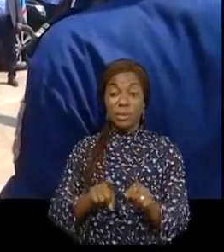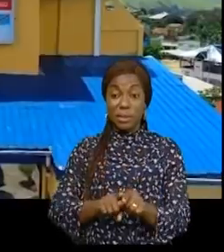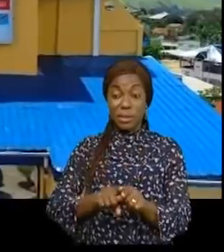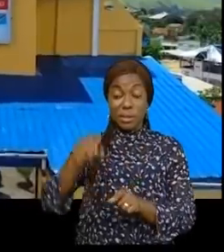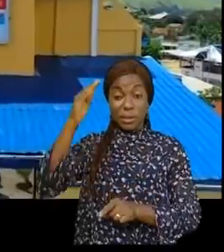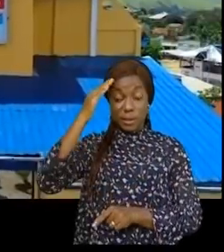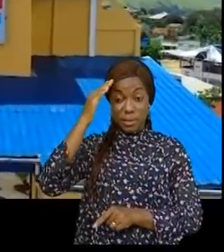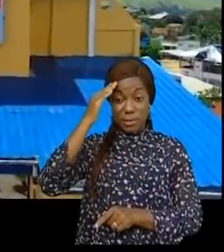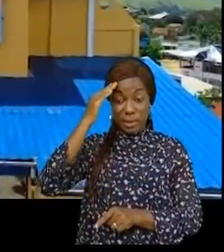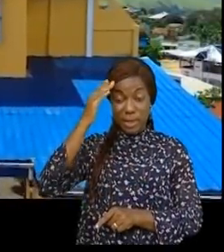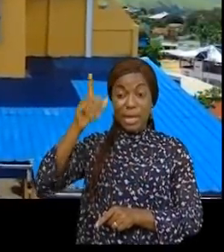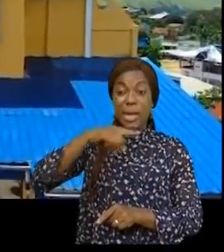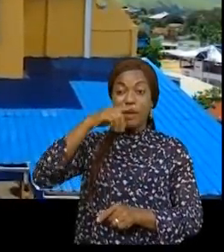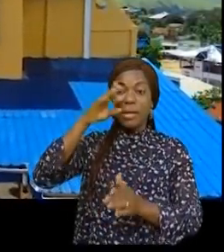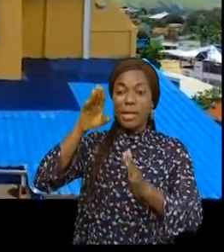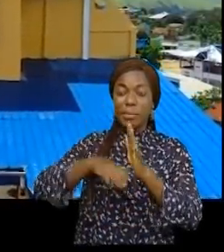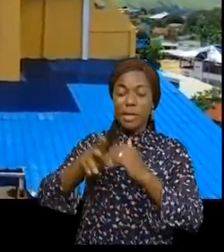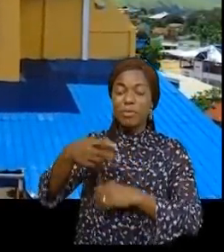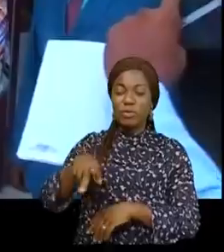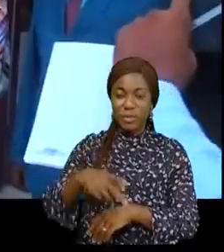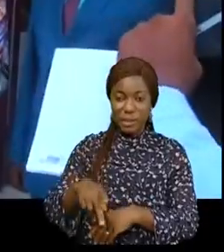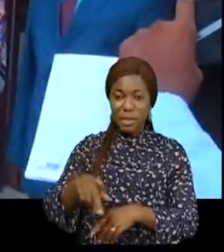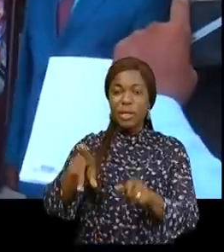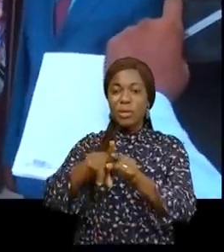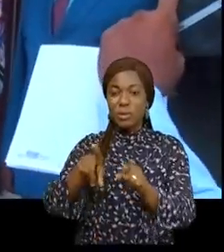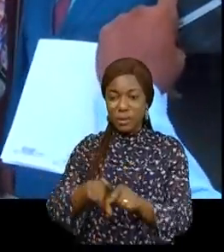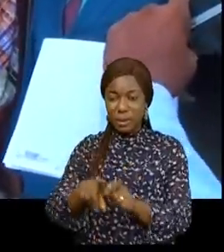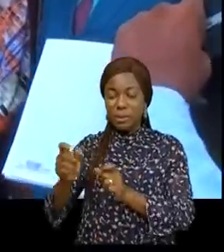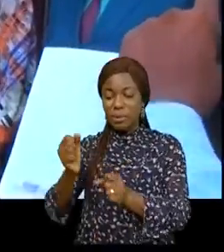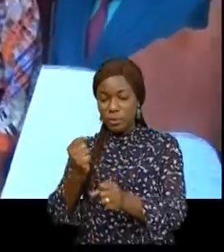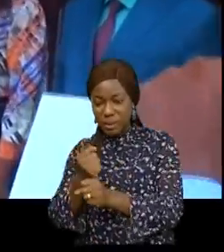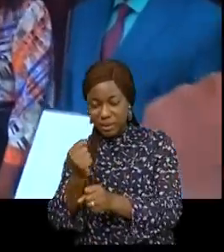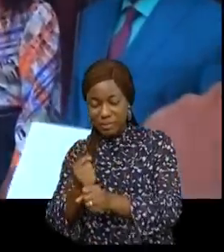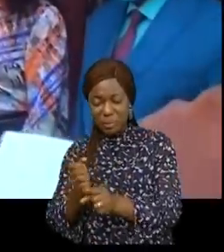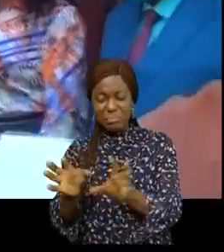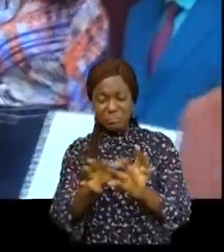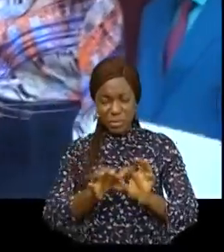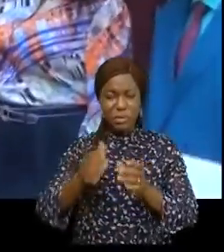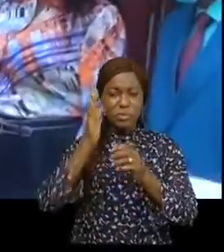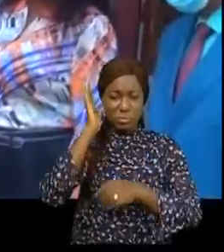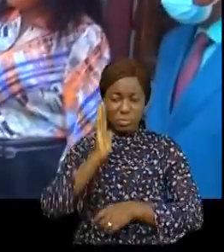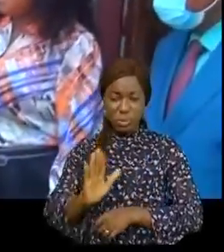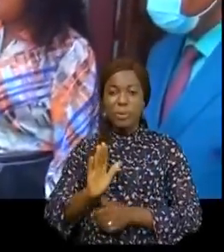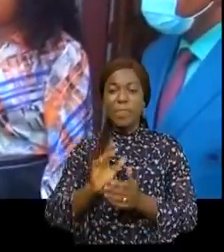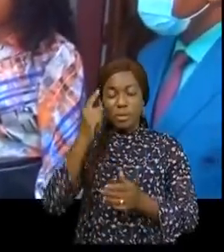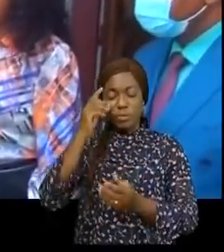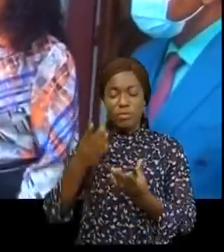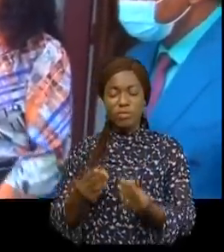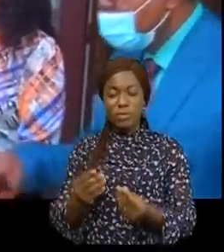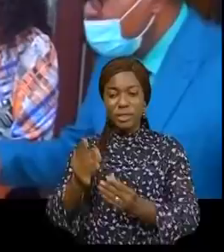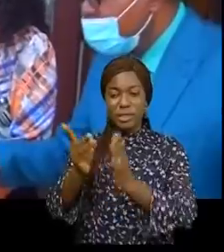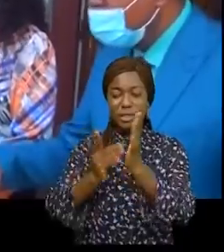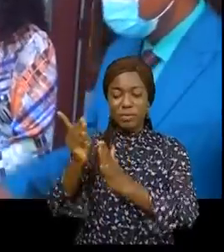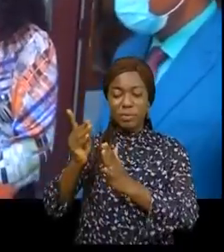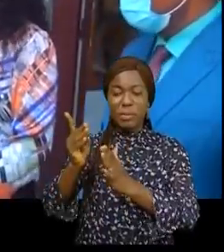savoir l'Assemblée provinciale et l'exécutif provincial, entretiennent de bonnes relations susceptibles de favoriser le développement de la